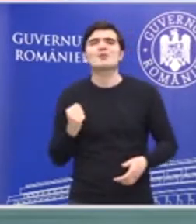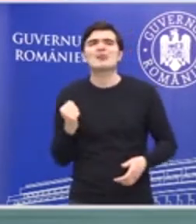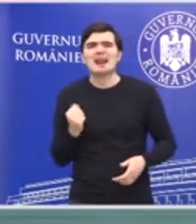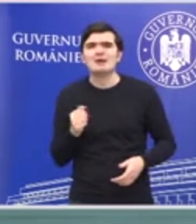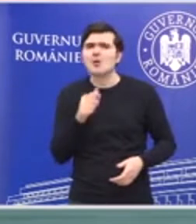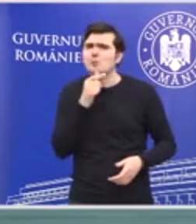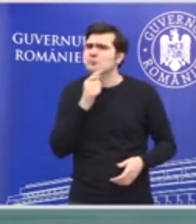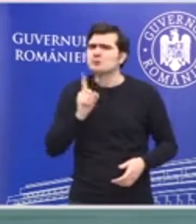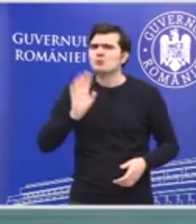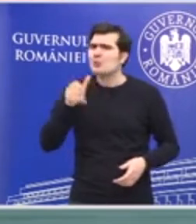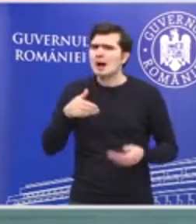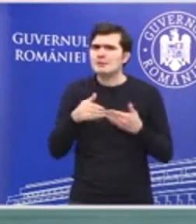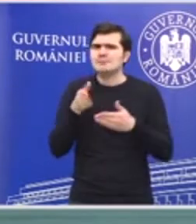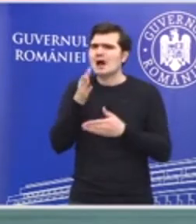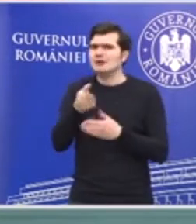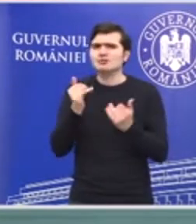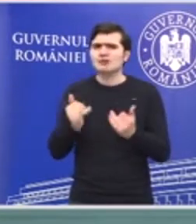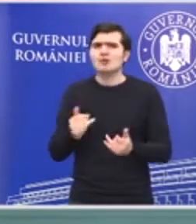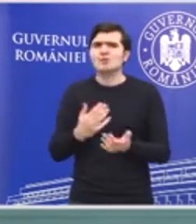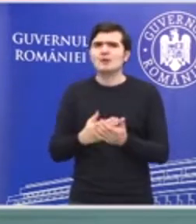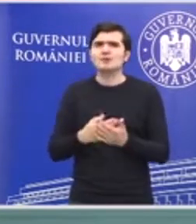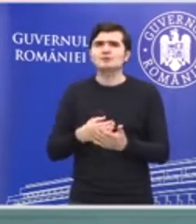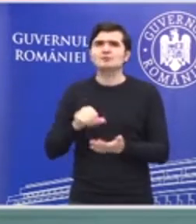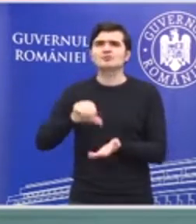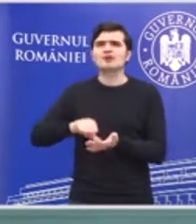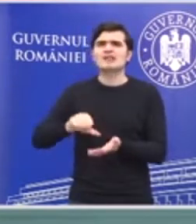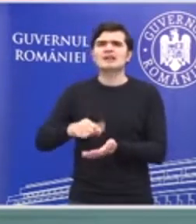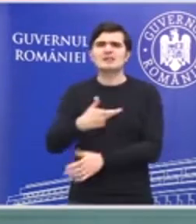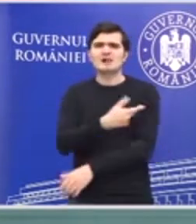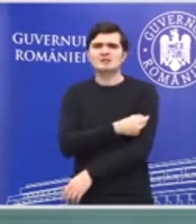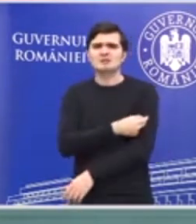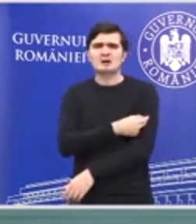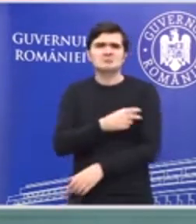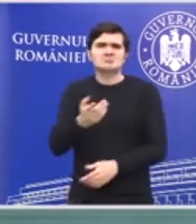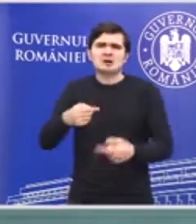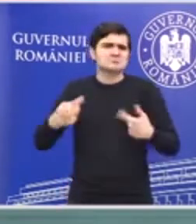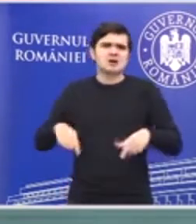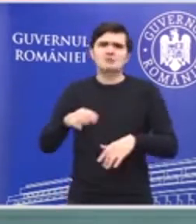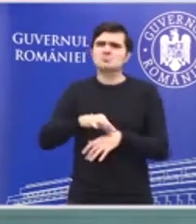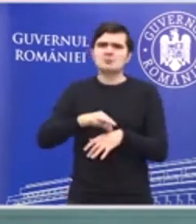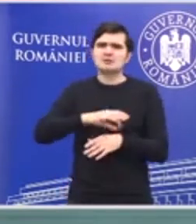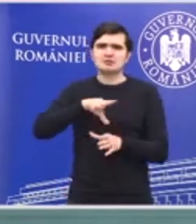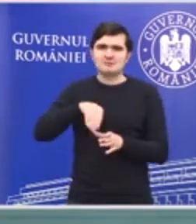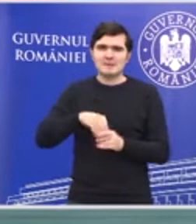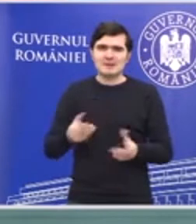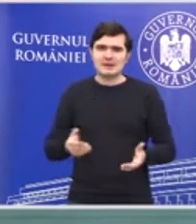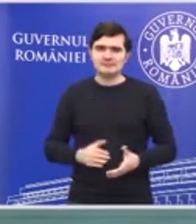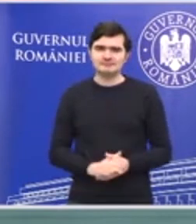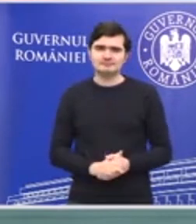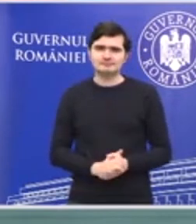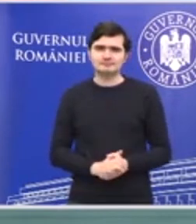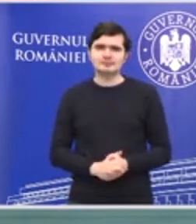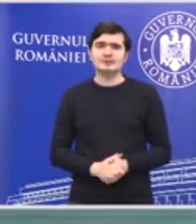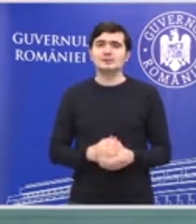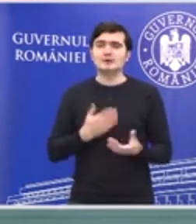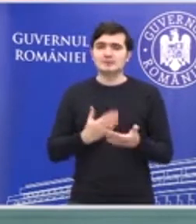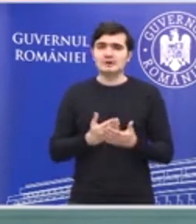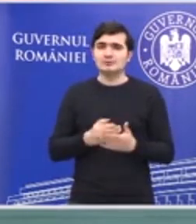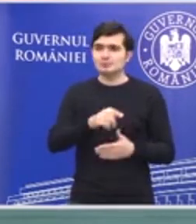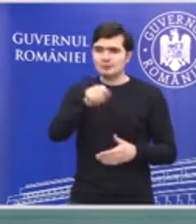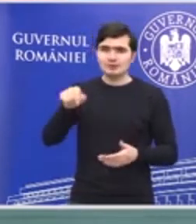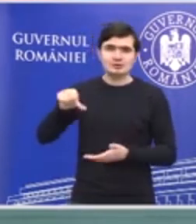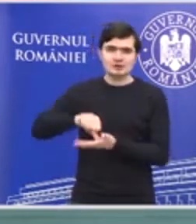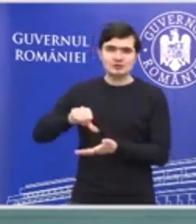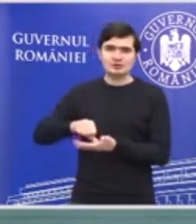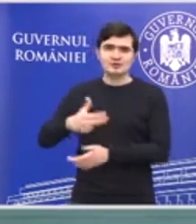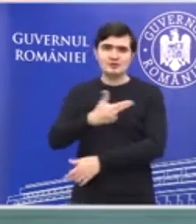are acces în momentul de față la centre de vaccinare și care nu au medici de familie. Pentru aceste centre de